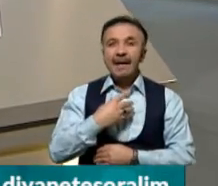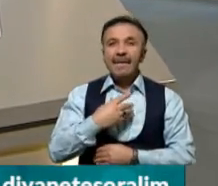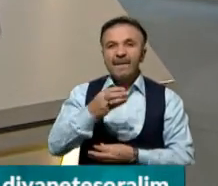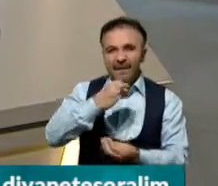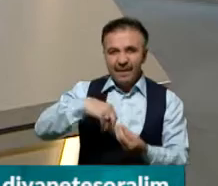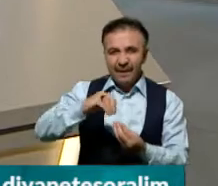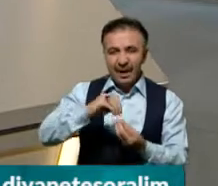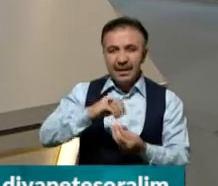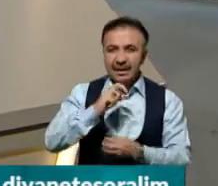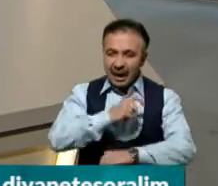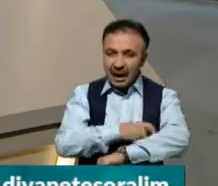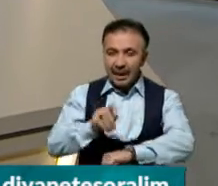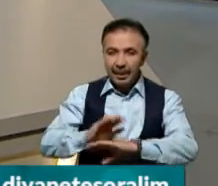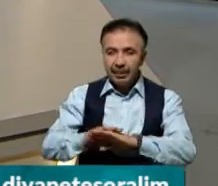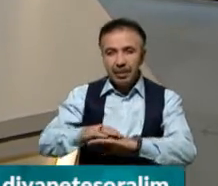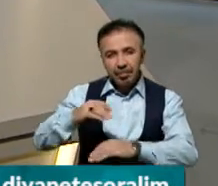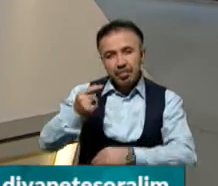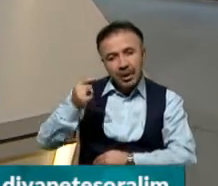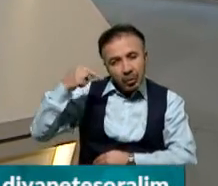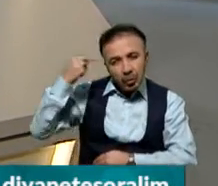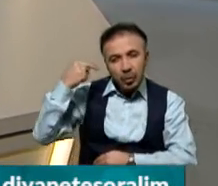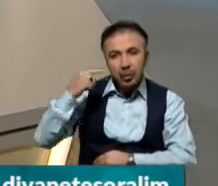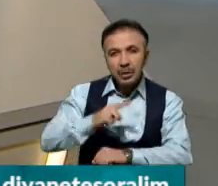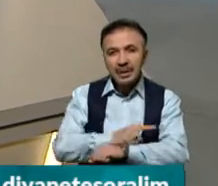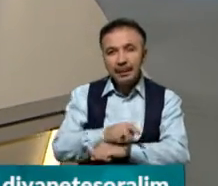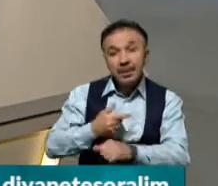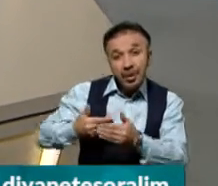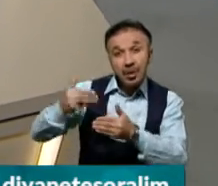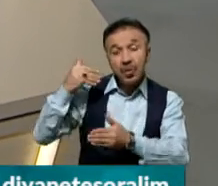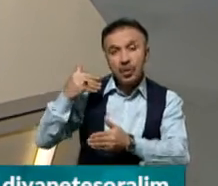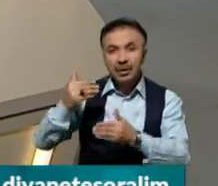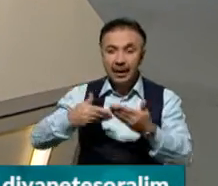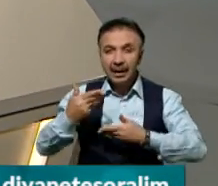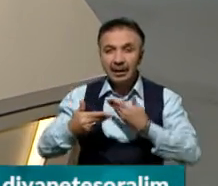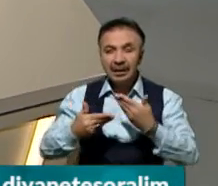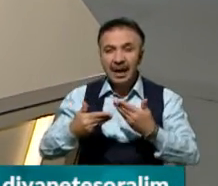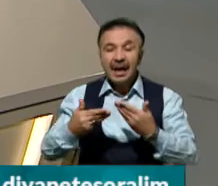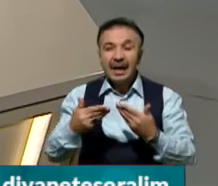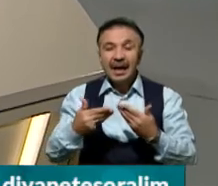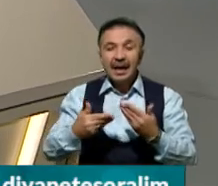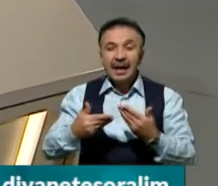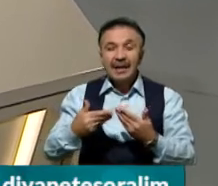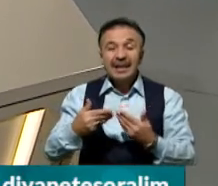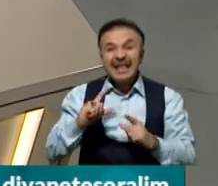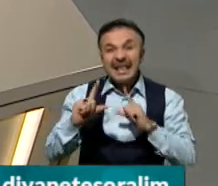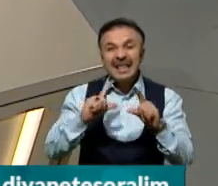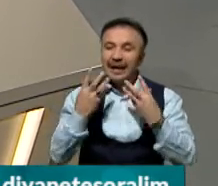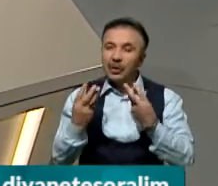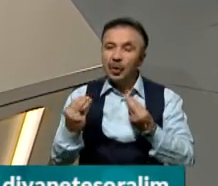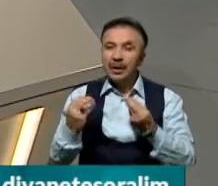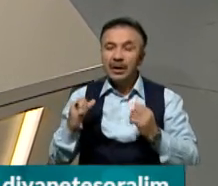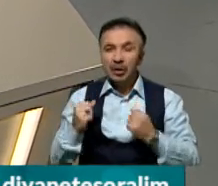Biraz düşündüğümüz zaman az önce söylediğiniz, yani herkesin ihtiyacı olan buzdolabından bahsedelim.